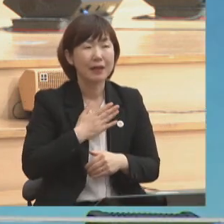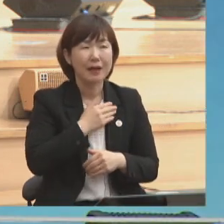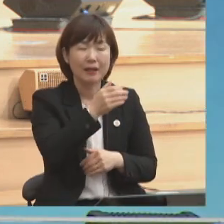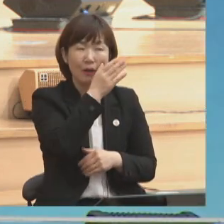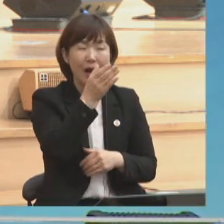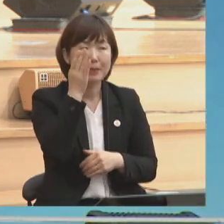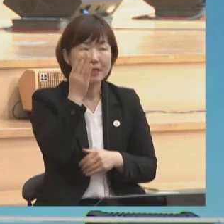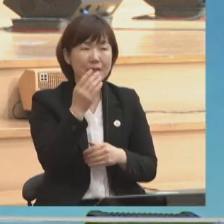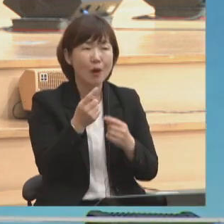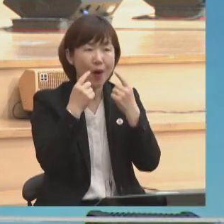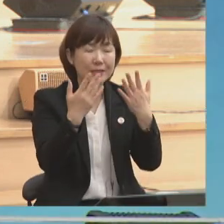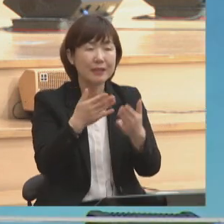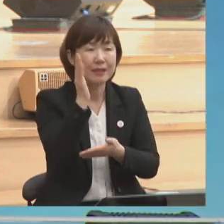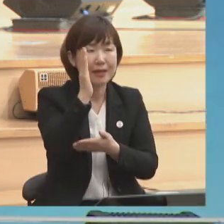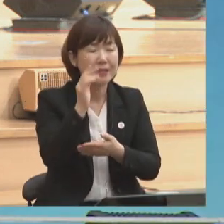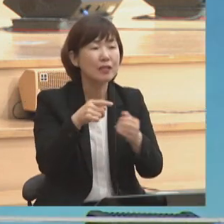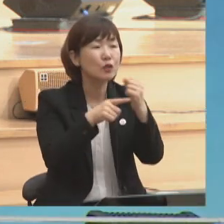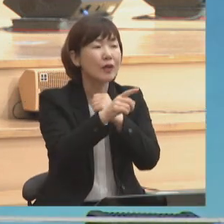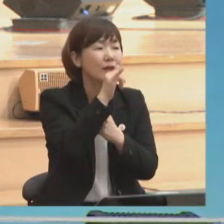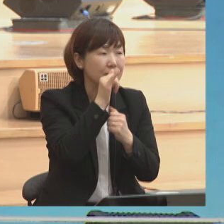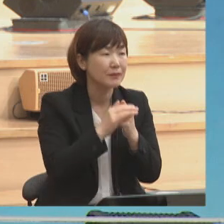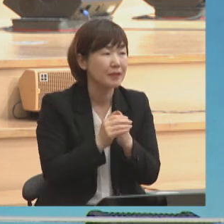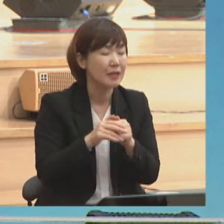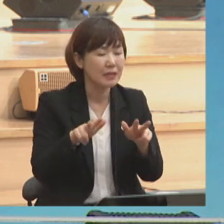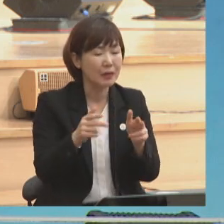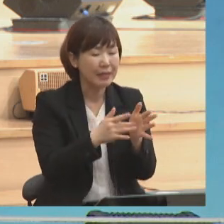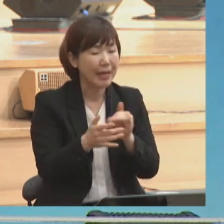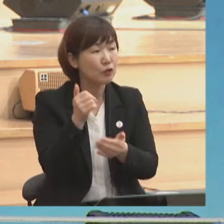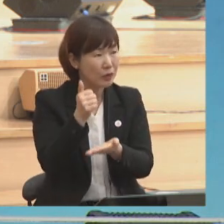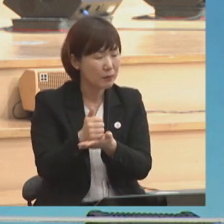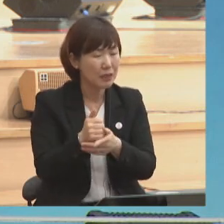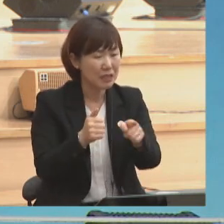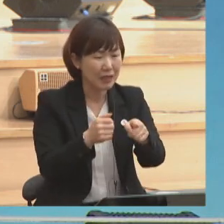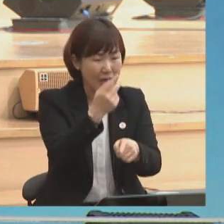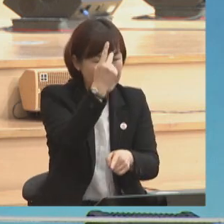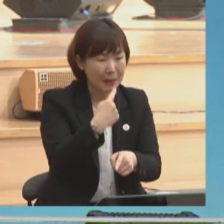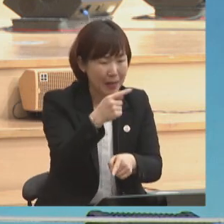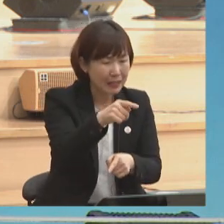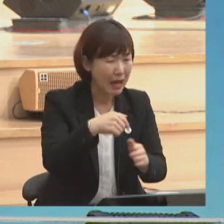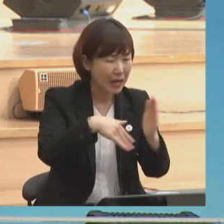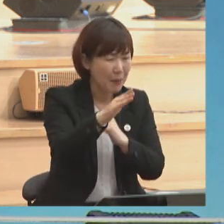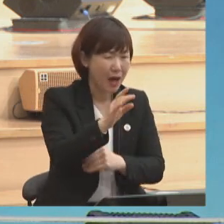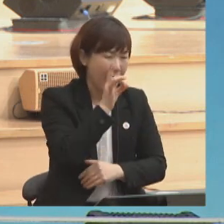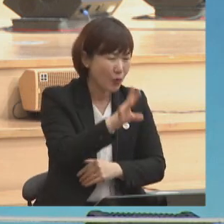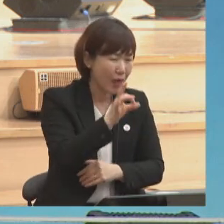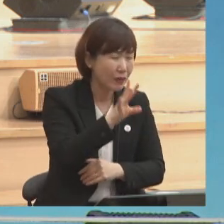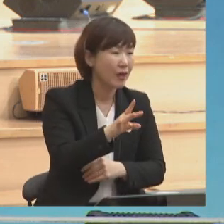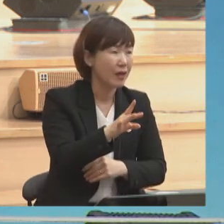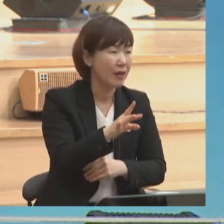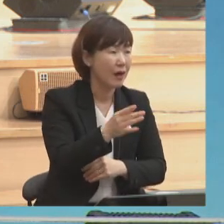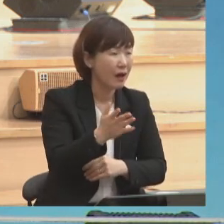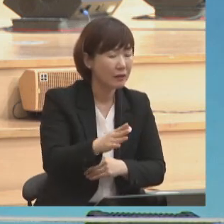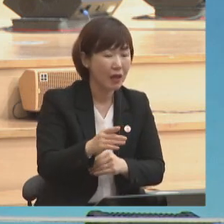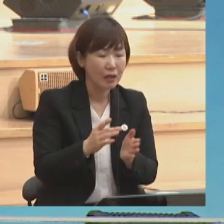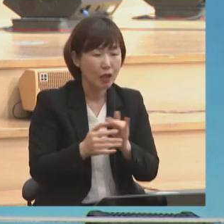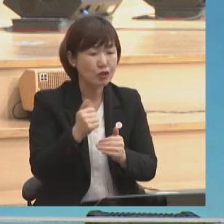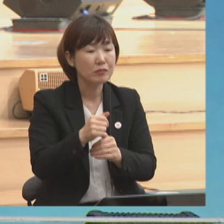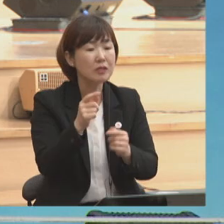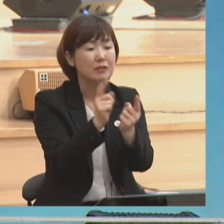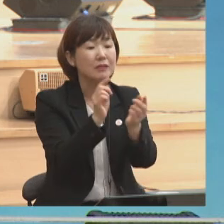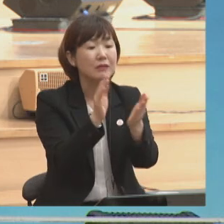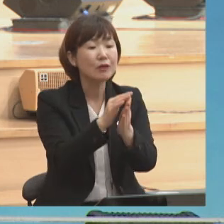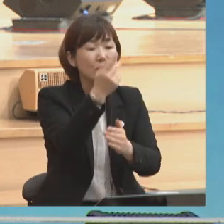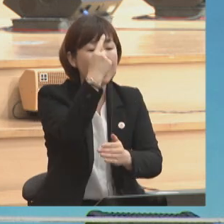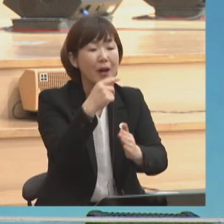왜 이렇게 얘기할 수 있냐면, 예수님이 지금 금기의 땅 사마리아 땅에 가서서 하신 일이 이 우물가에서 이